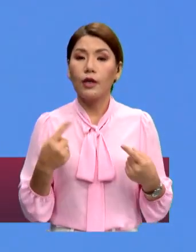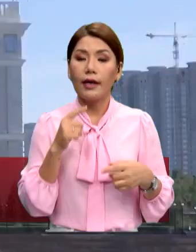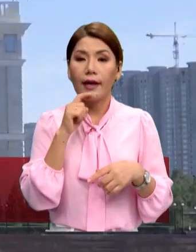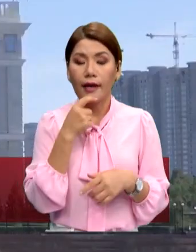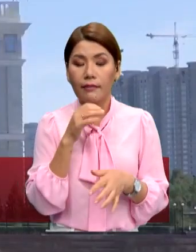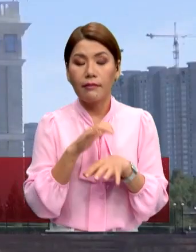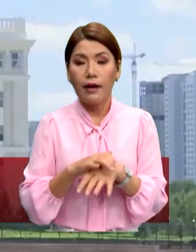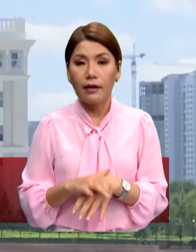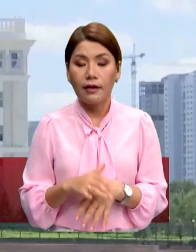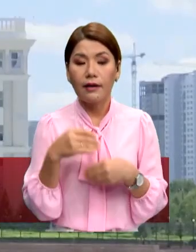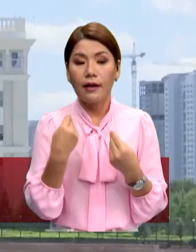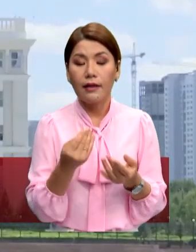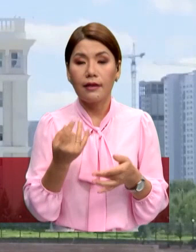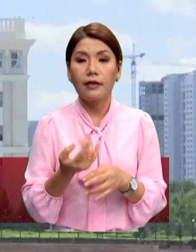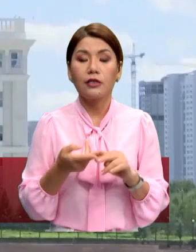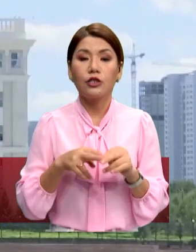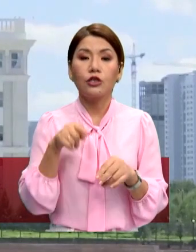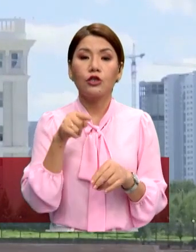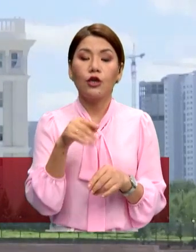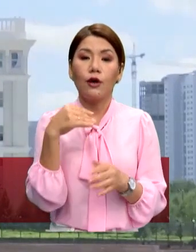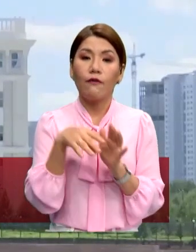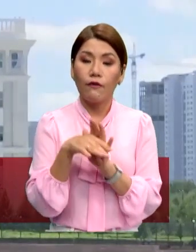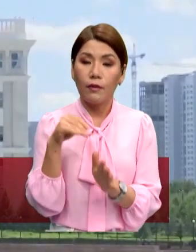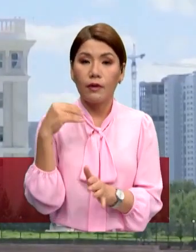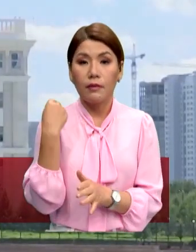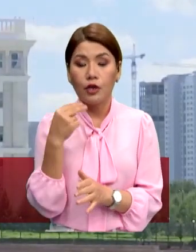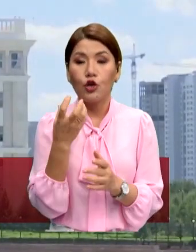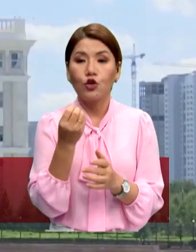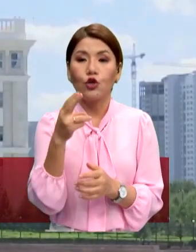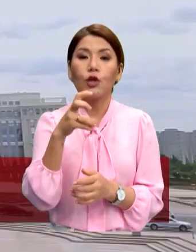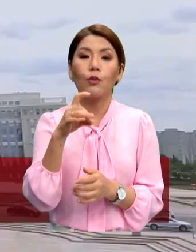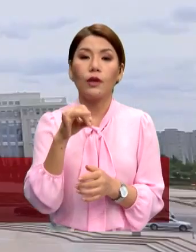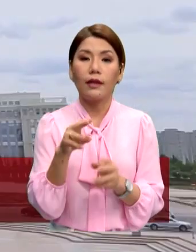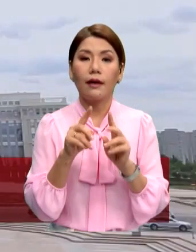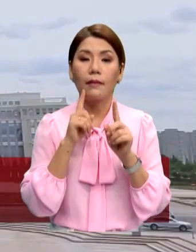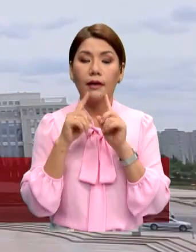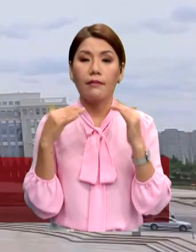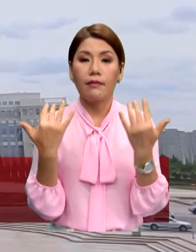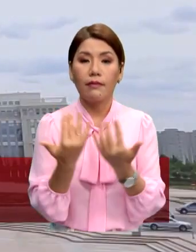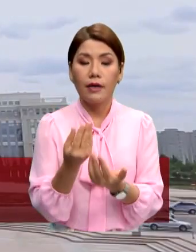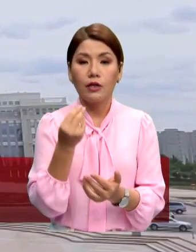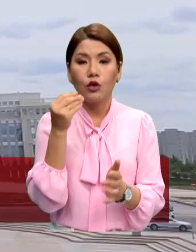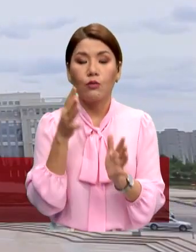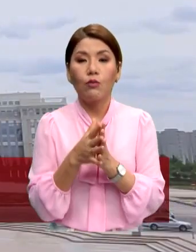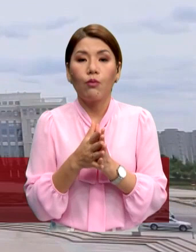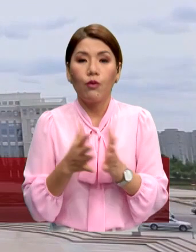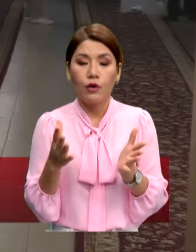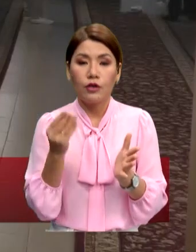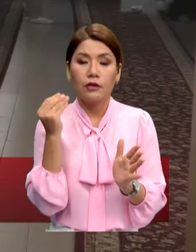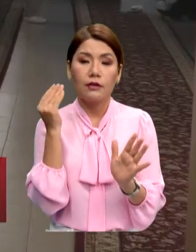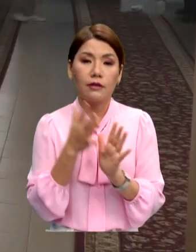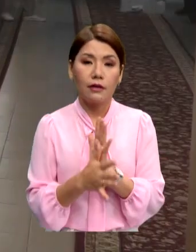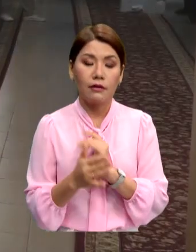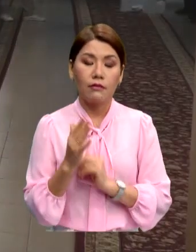экономических факторов, на этот раз выборы не только президента, но и депутатов Мажилиса обойдутся бюджету в еще большую